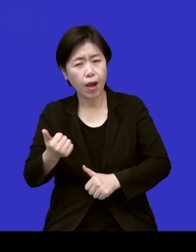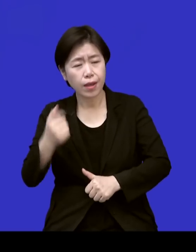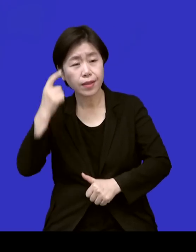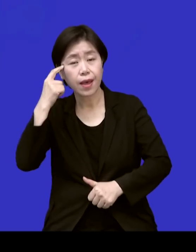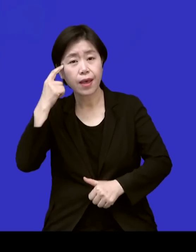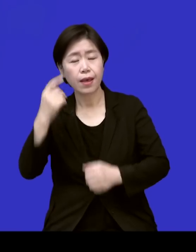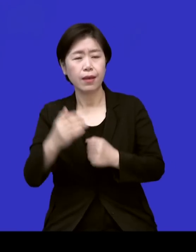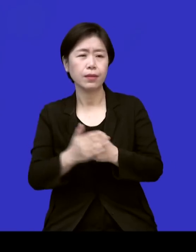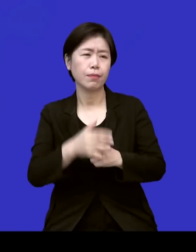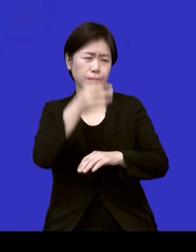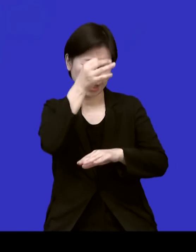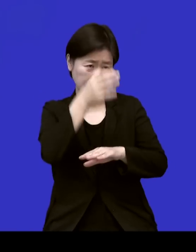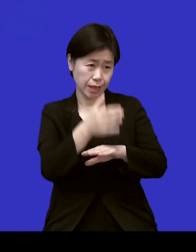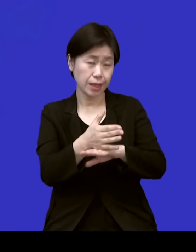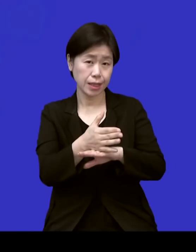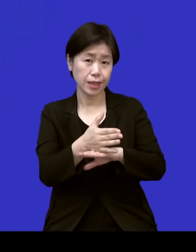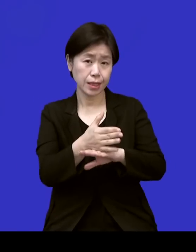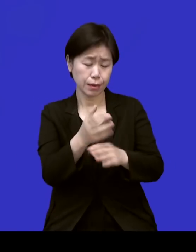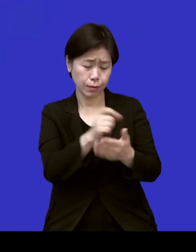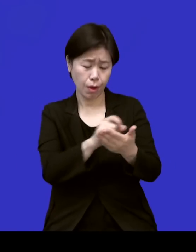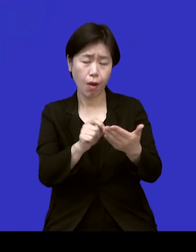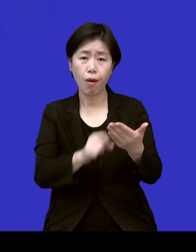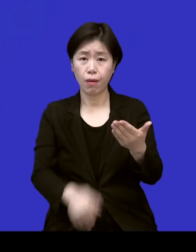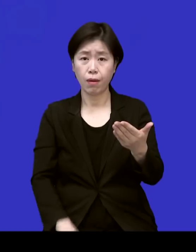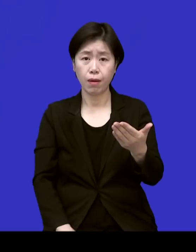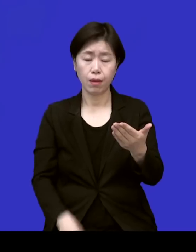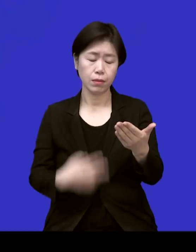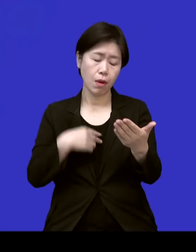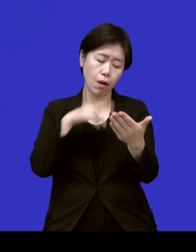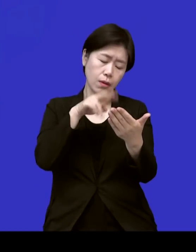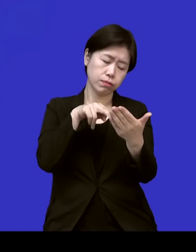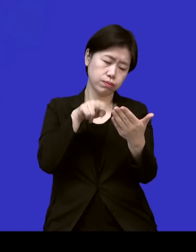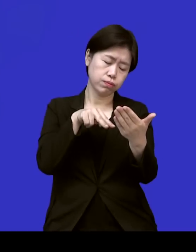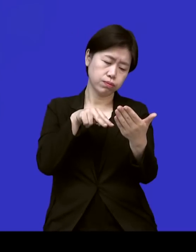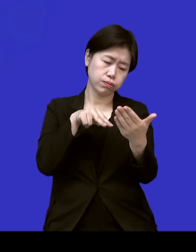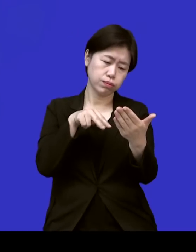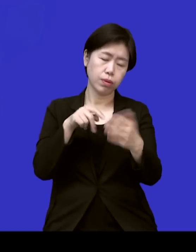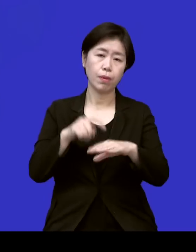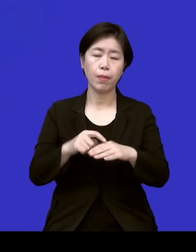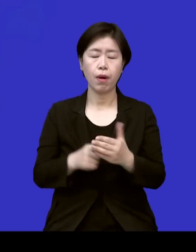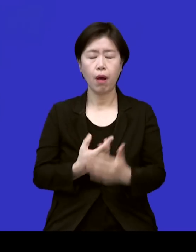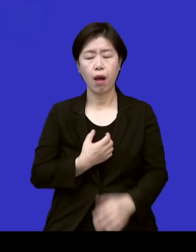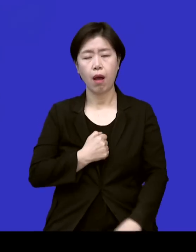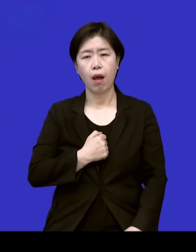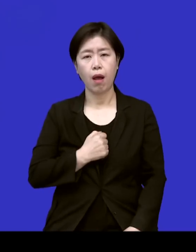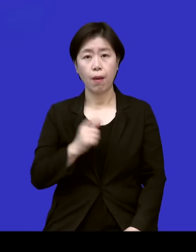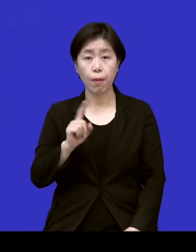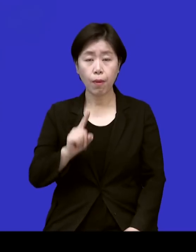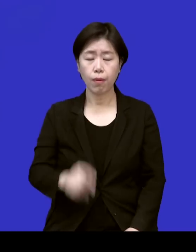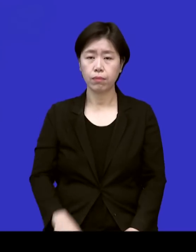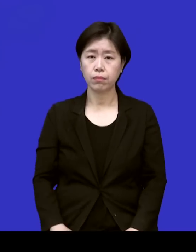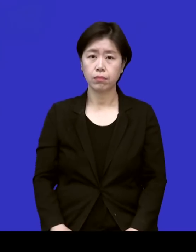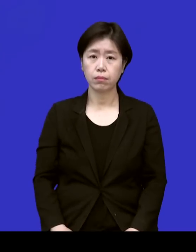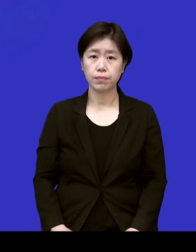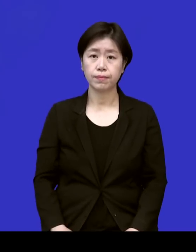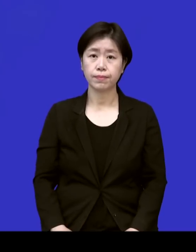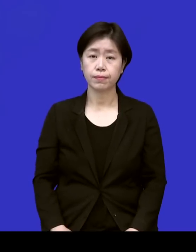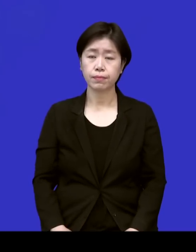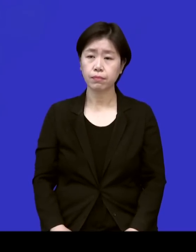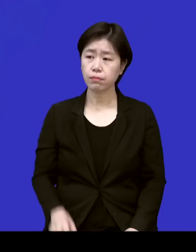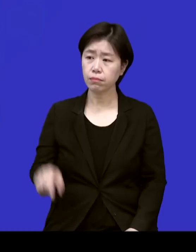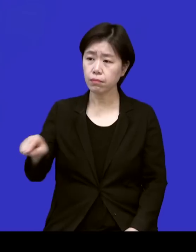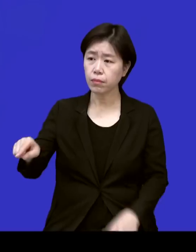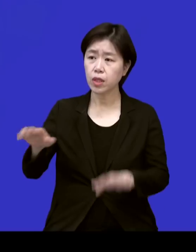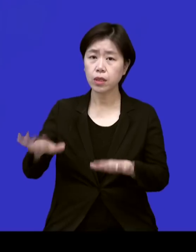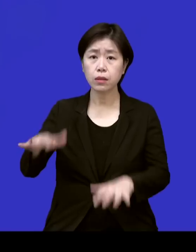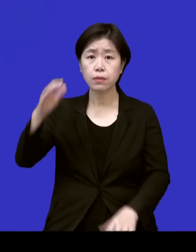거는 얼마나 상처가 컸으면 네. 가족이 자기가 사라져도 슬퍼할 거라고 생각을 안 할까.